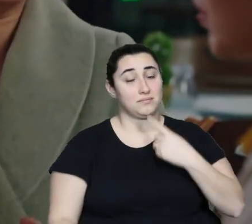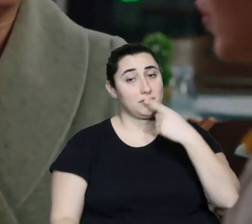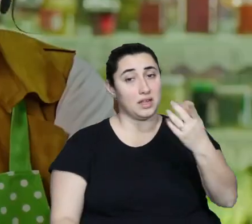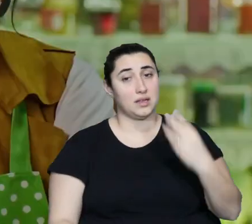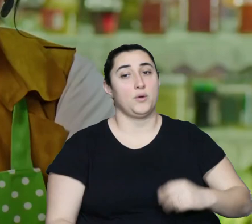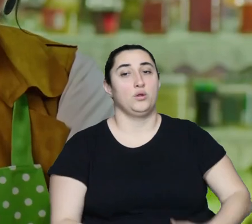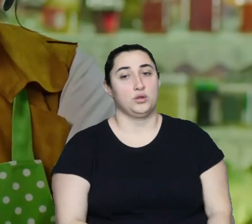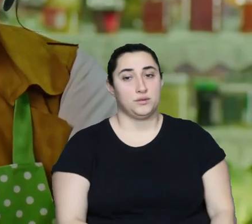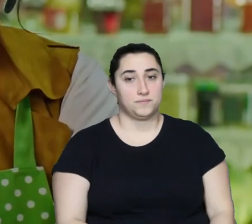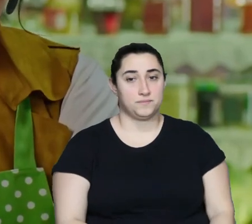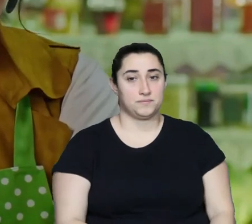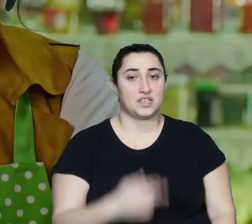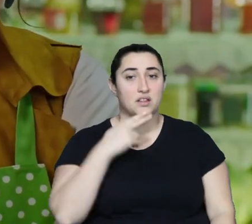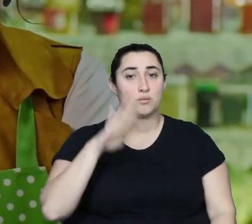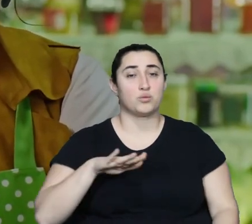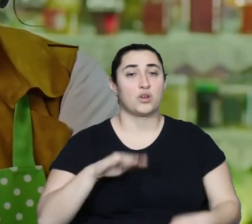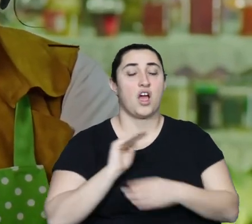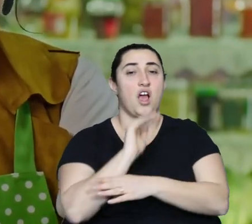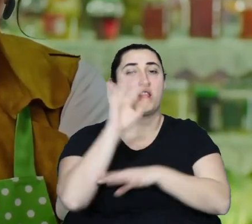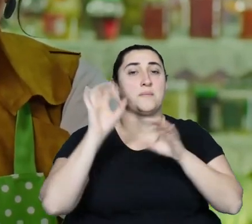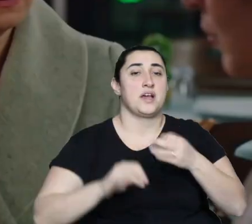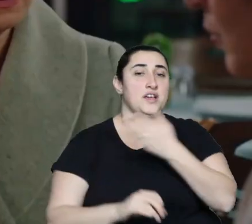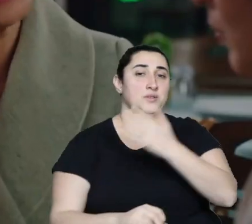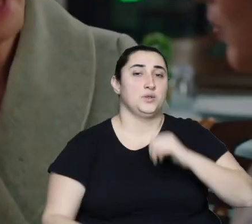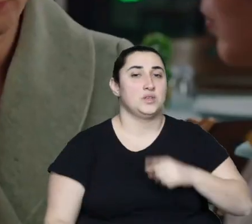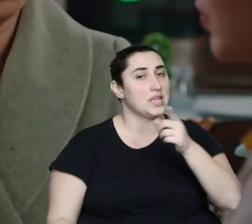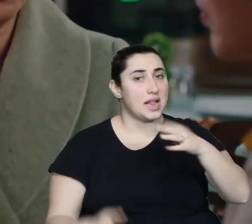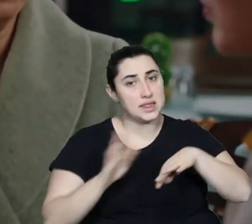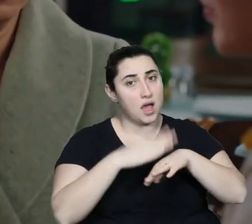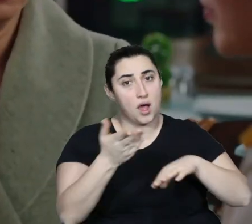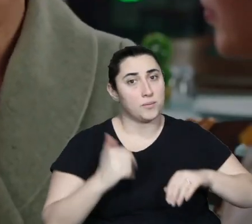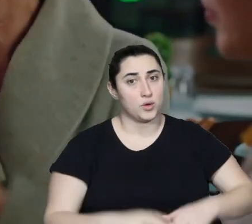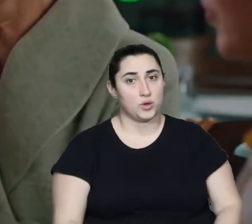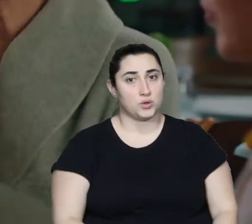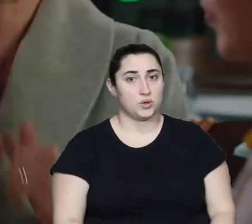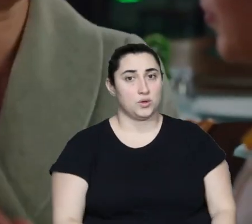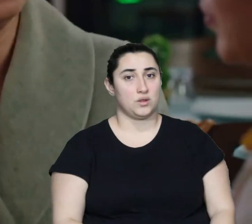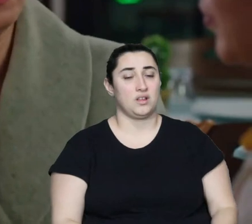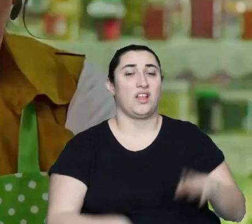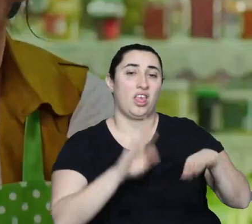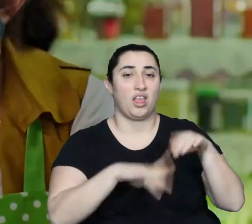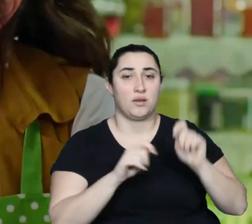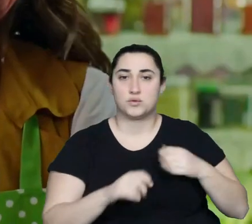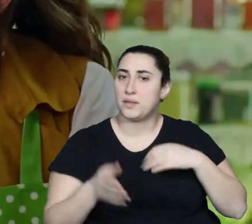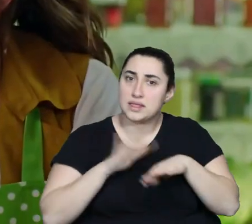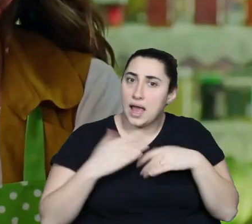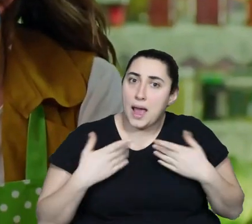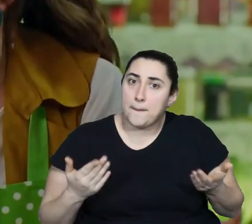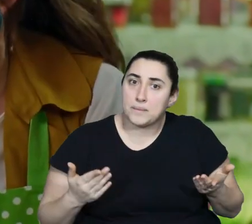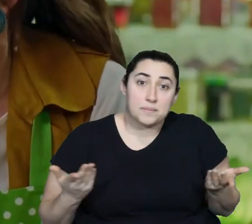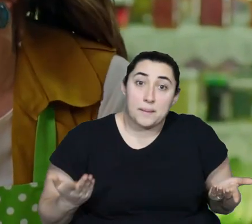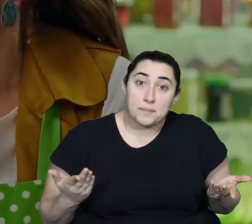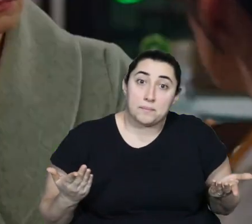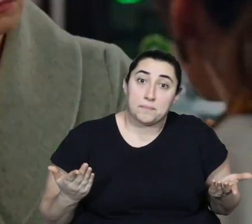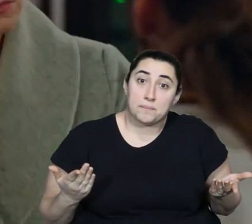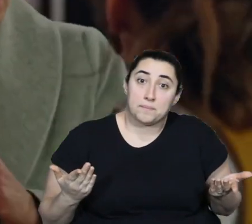Dediğime geldin. Kadın burada hayatını kuruyor resmen. Sen ne yapıyorsun? Oyalanıp duruyorsun. Ne yapayım Nazmiye?